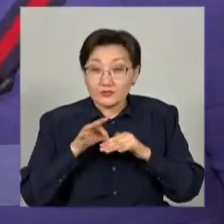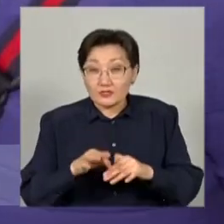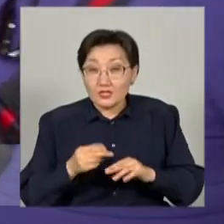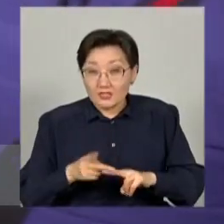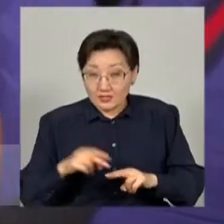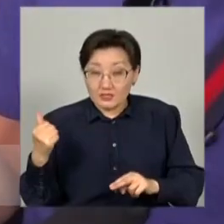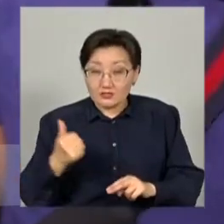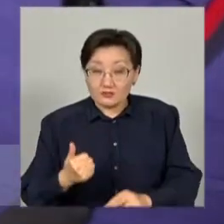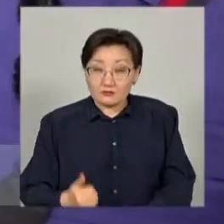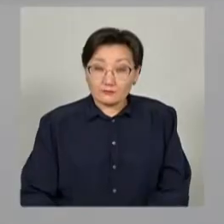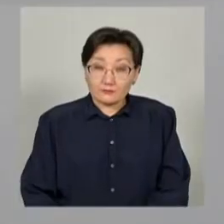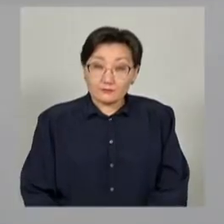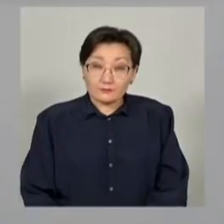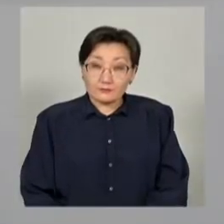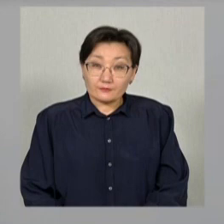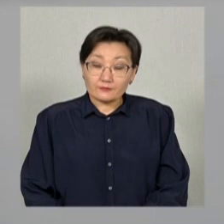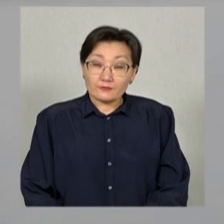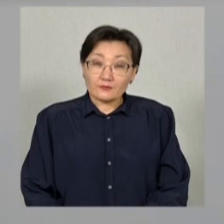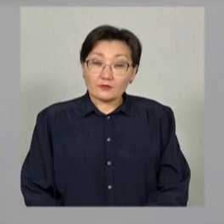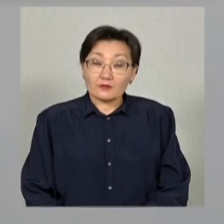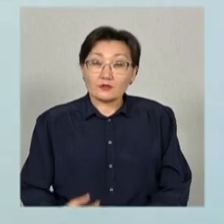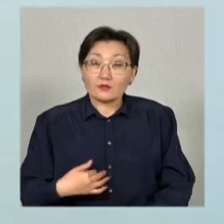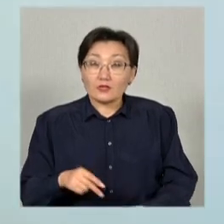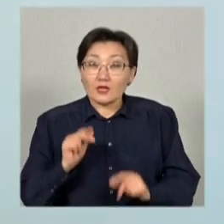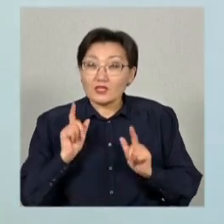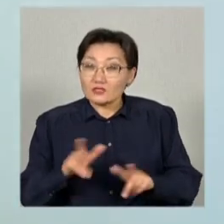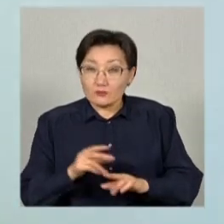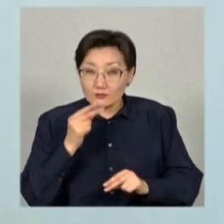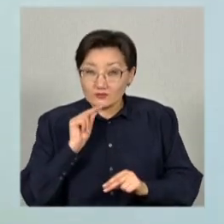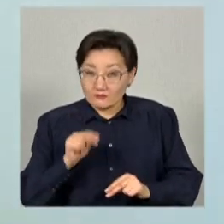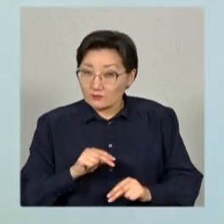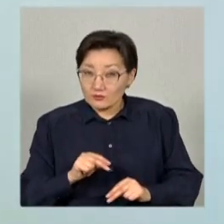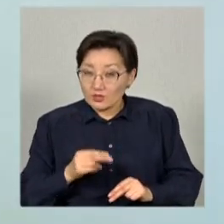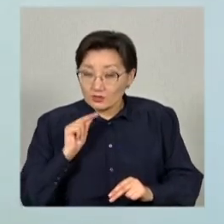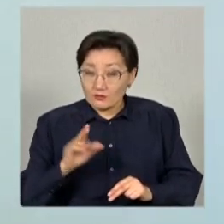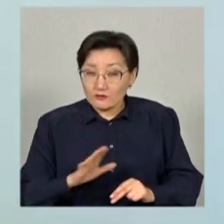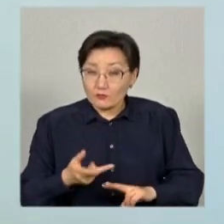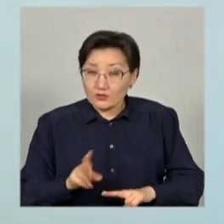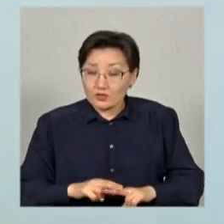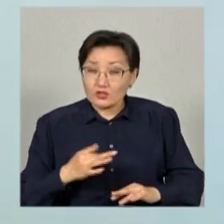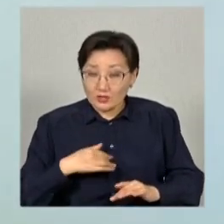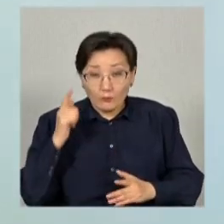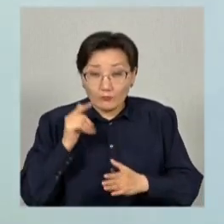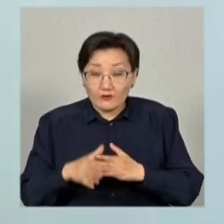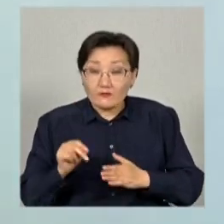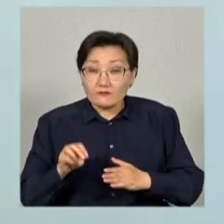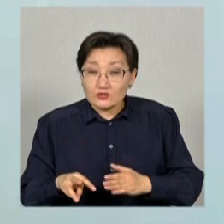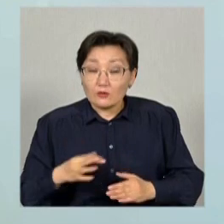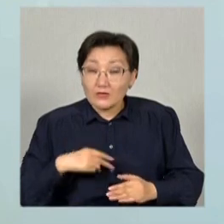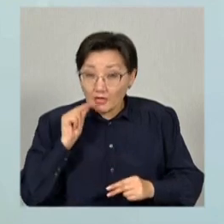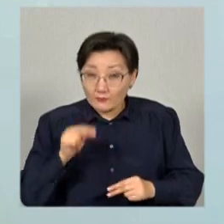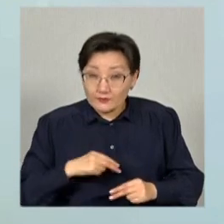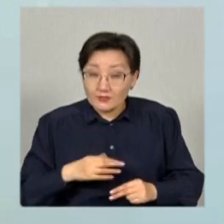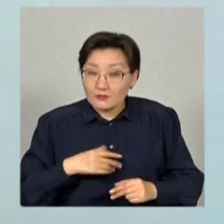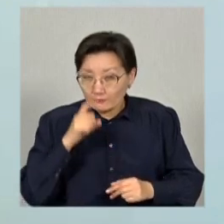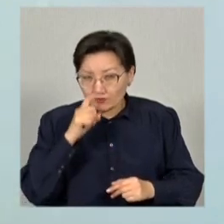этой неделе. Я не признаю свою вину, потому что я понял, в чем пытаются меня обвинить, но